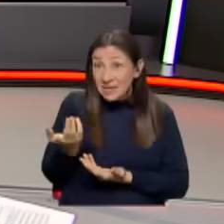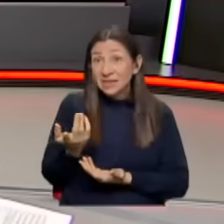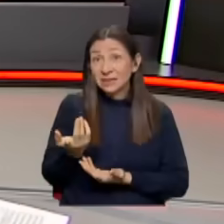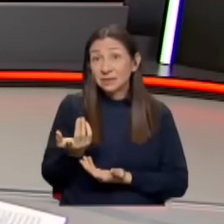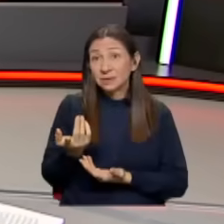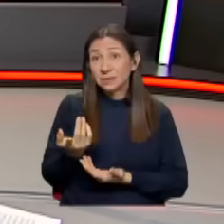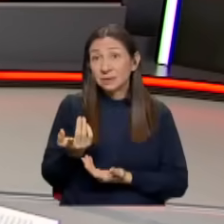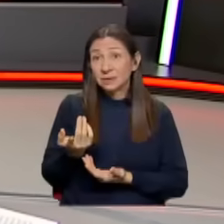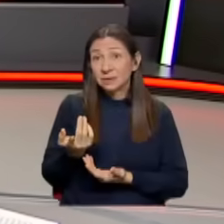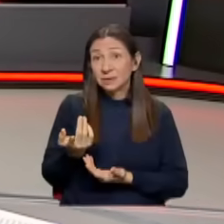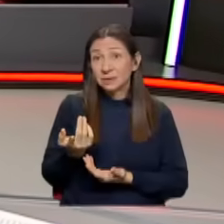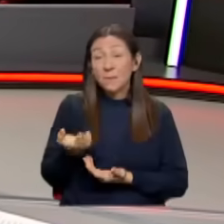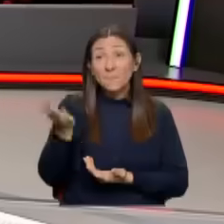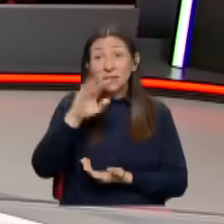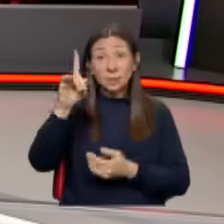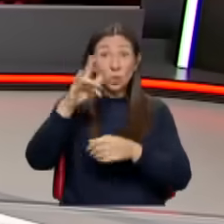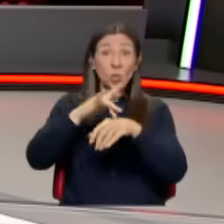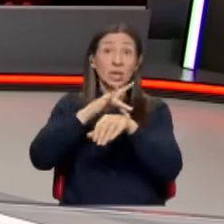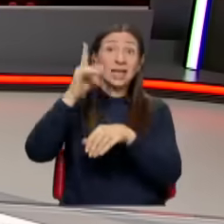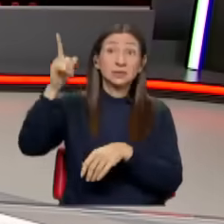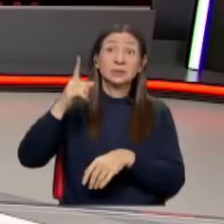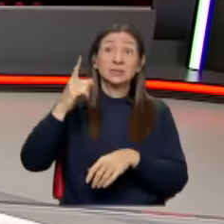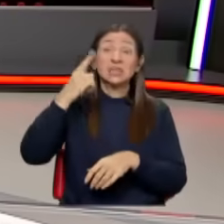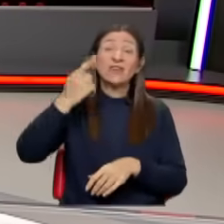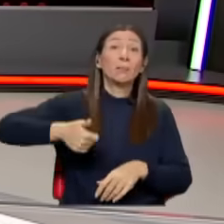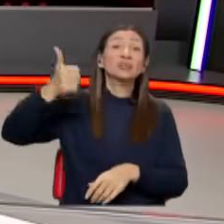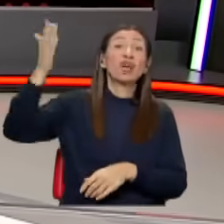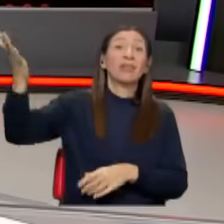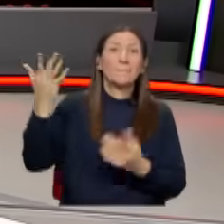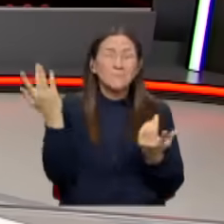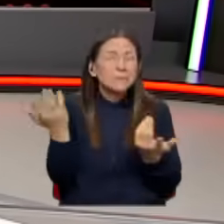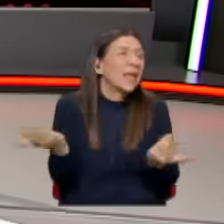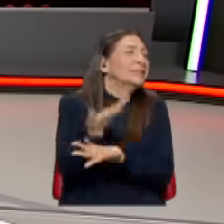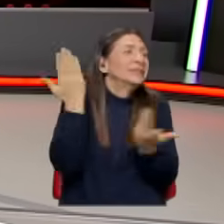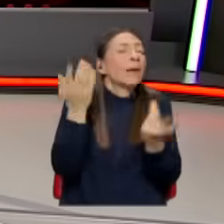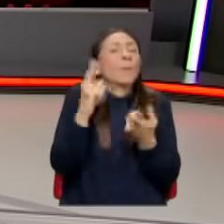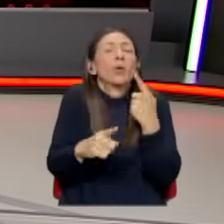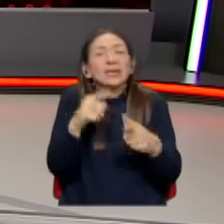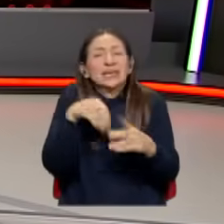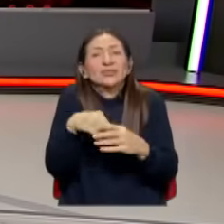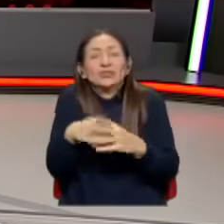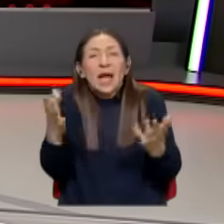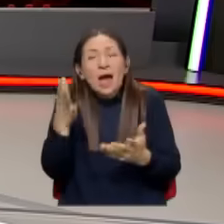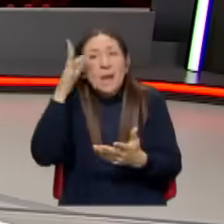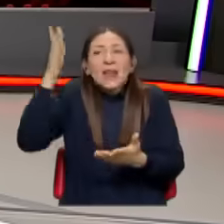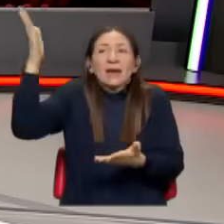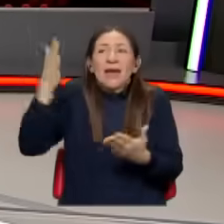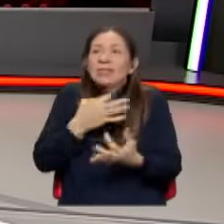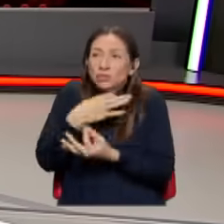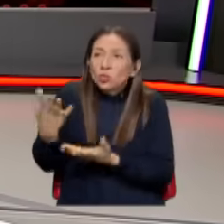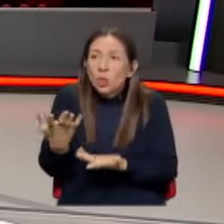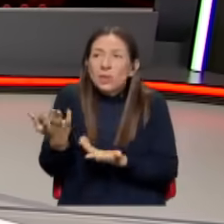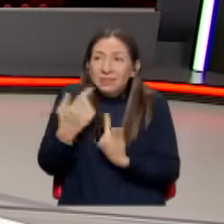mi? Başka bir ülkenin işte devlet başkanına, bir şeye ya da neyse siyasetçisine. Amerika Birleşik